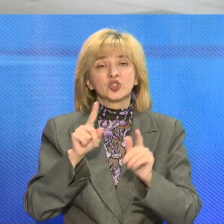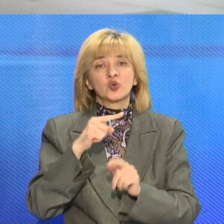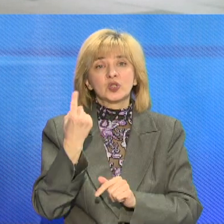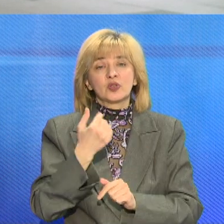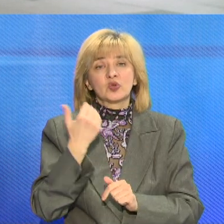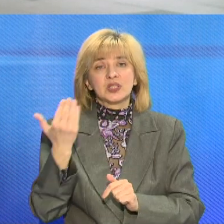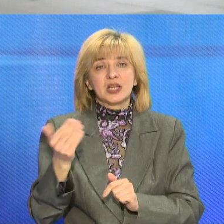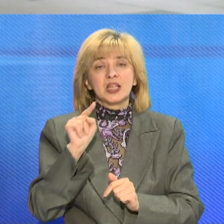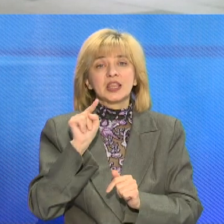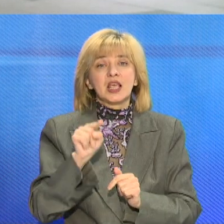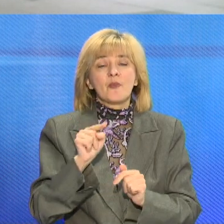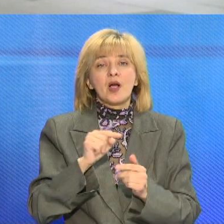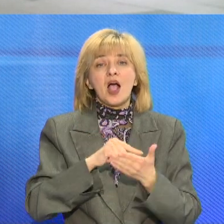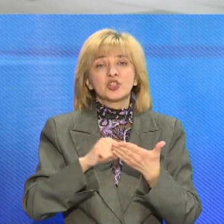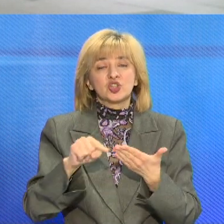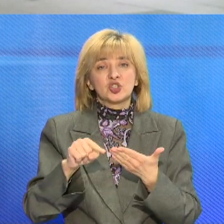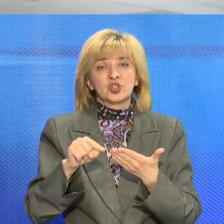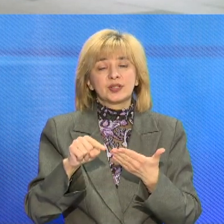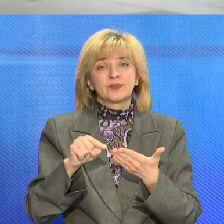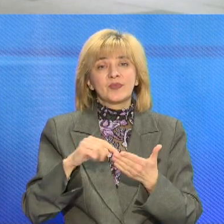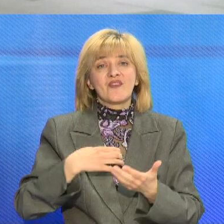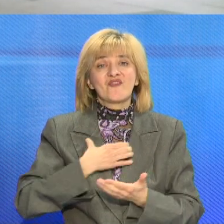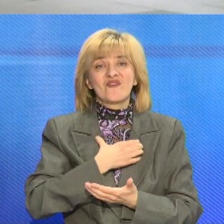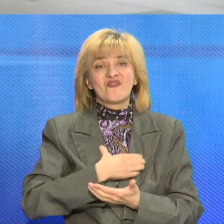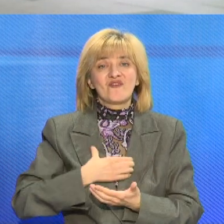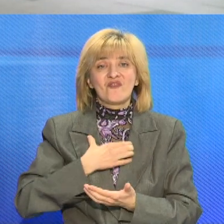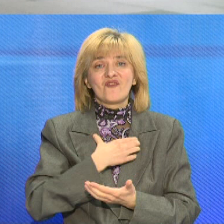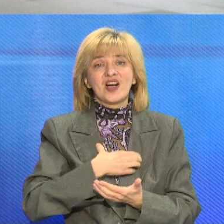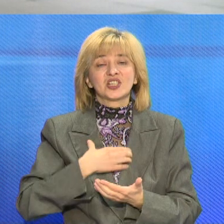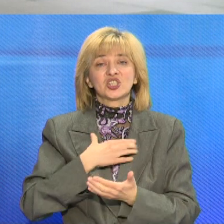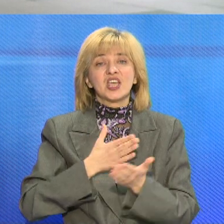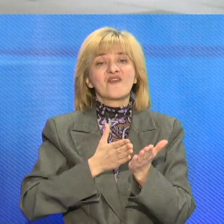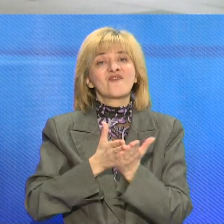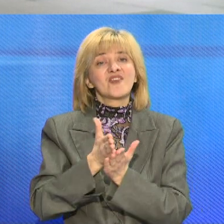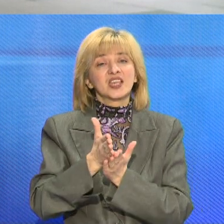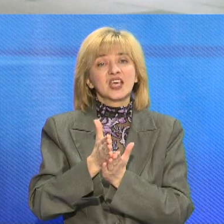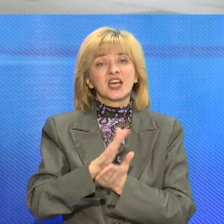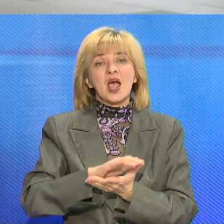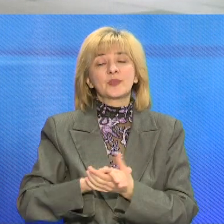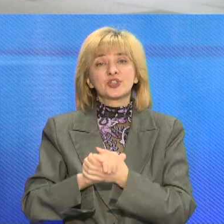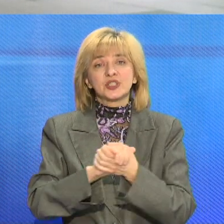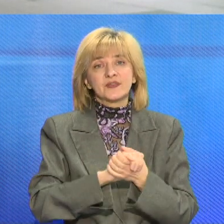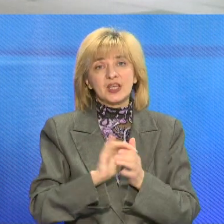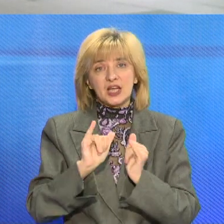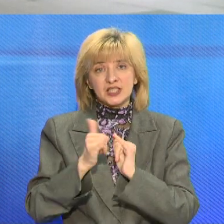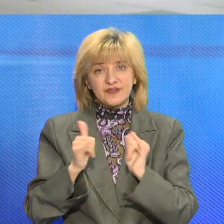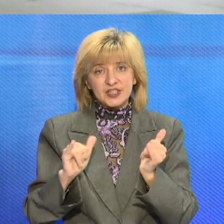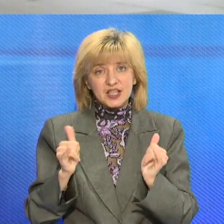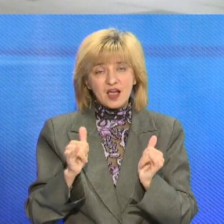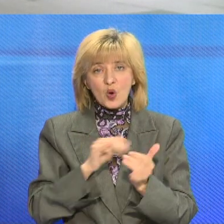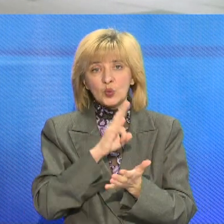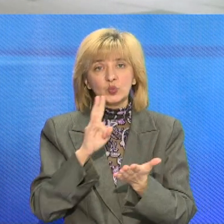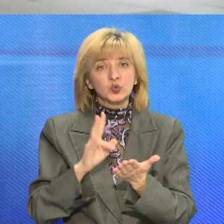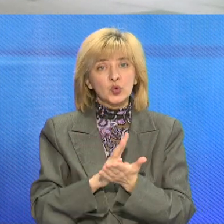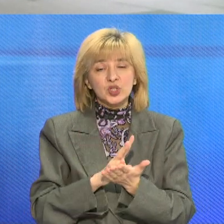там очерчены важные векторы общественного развития, причем устойчивого развития. С